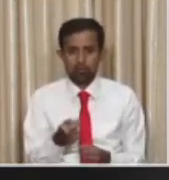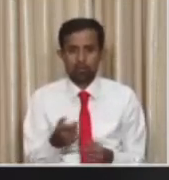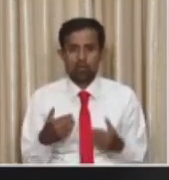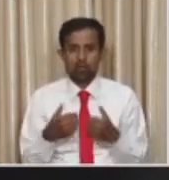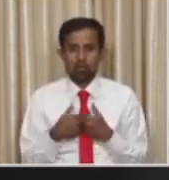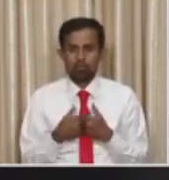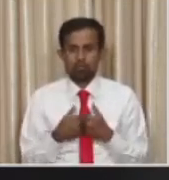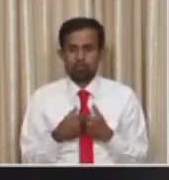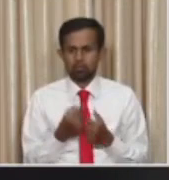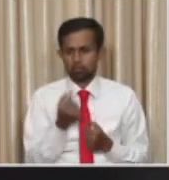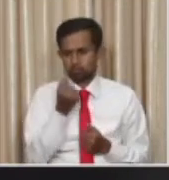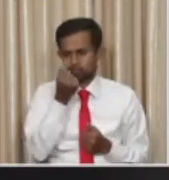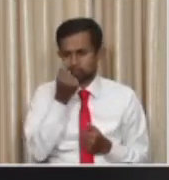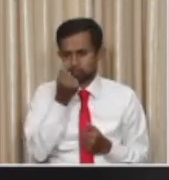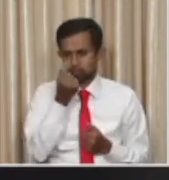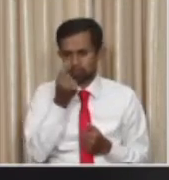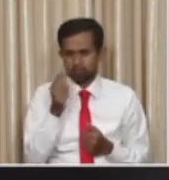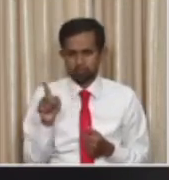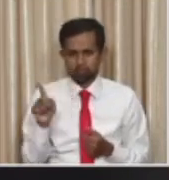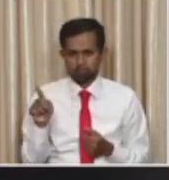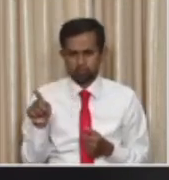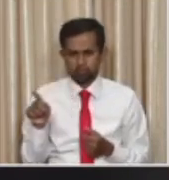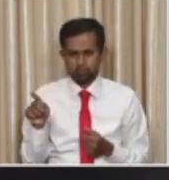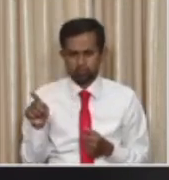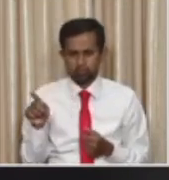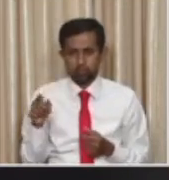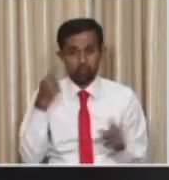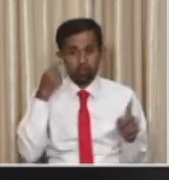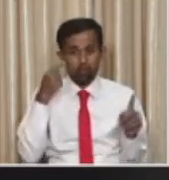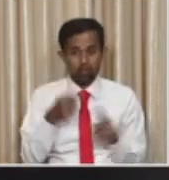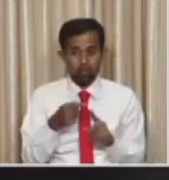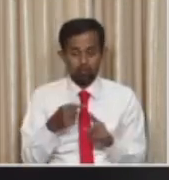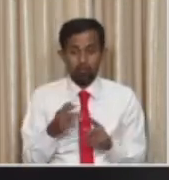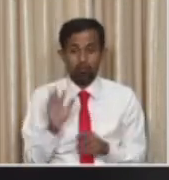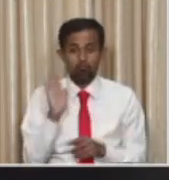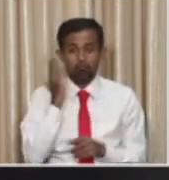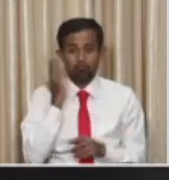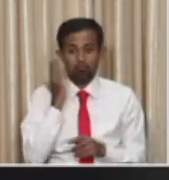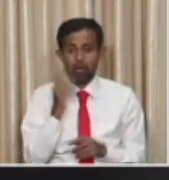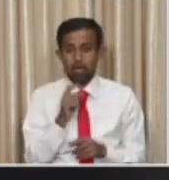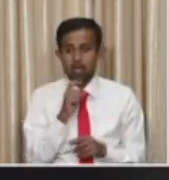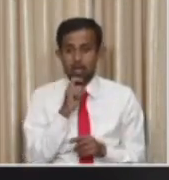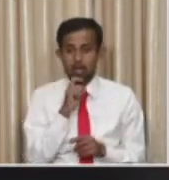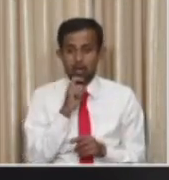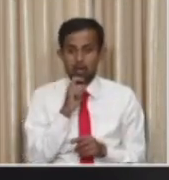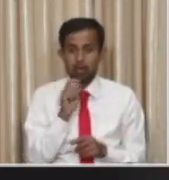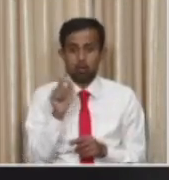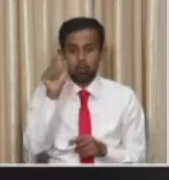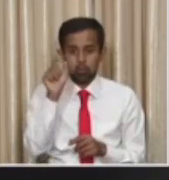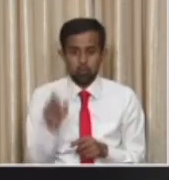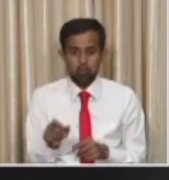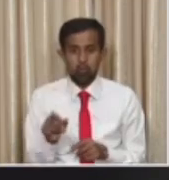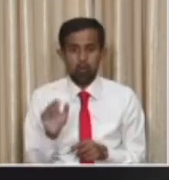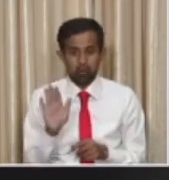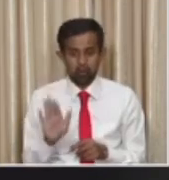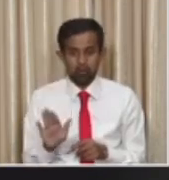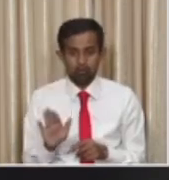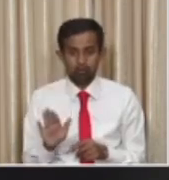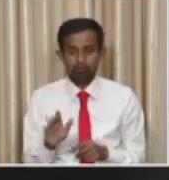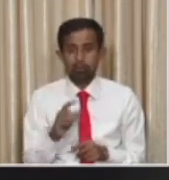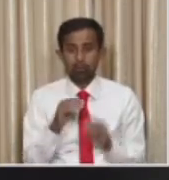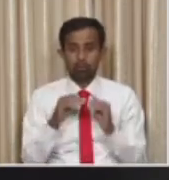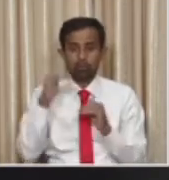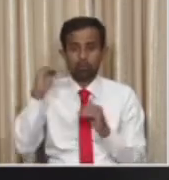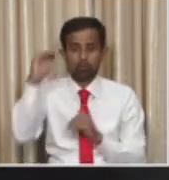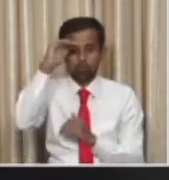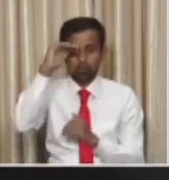අපිට පොඩි සැකයක් තියෙනවා. මොකද මේ සම්බන්ධයෙන් විශේෂයෙන්ම නඩුකාර විනිශ්චකාරතුමන්ලාගේ උසස්